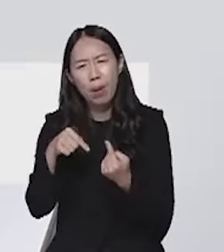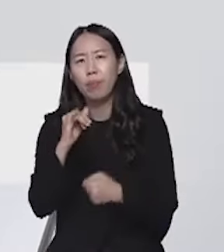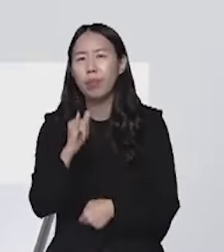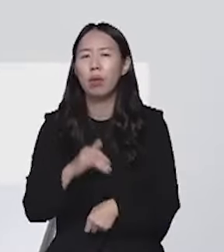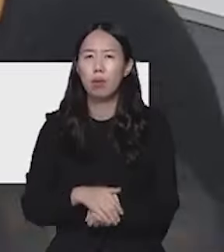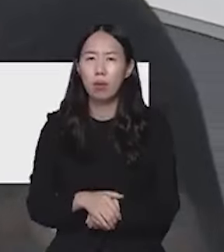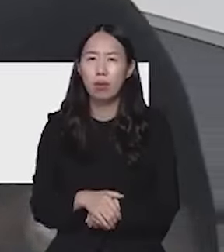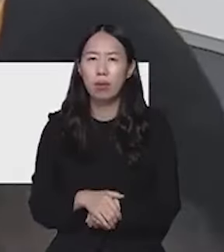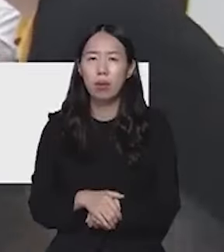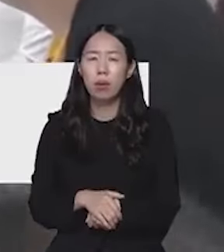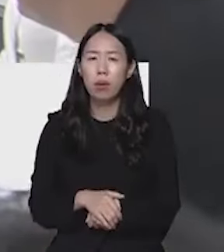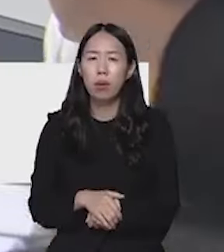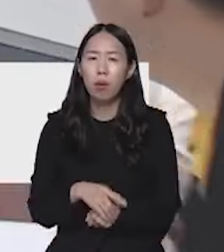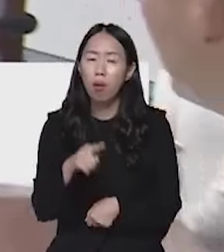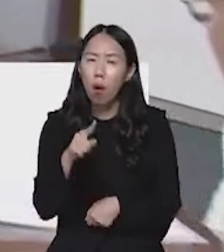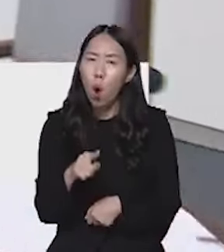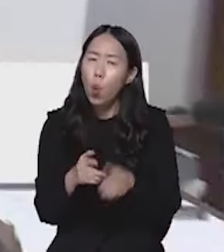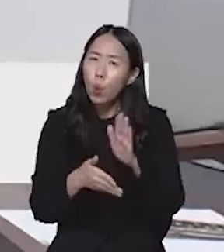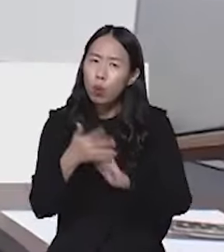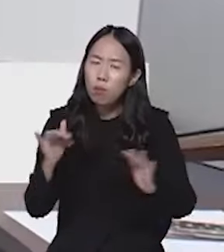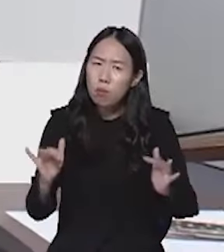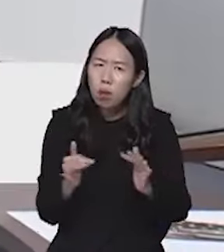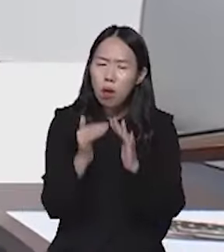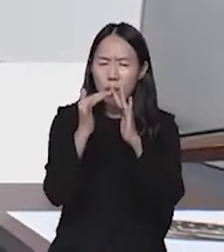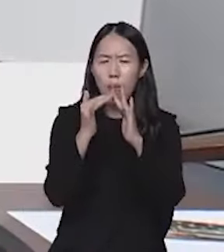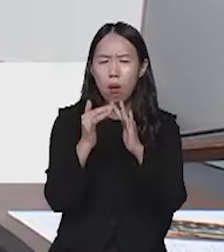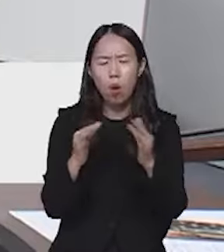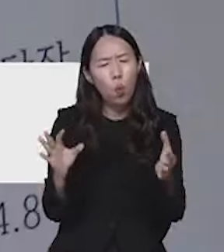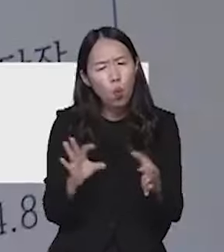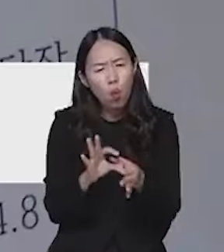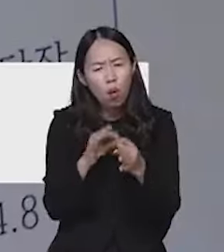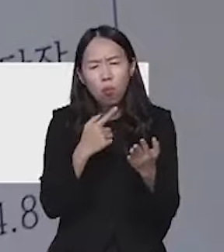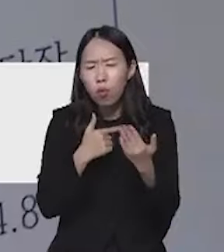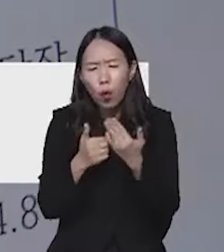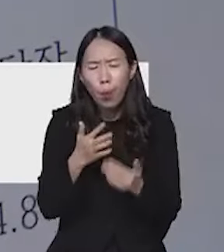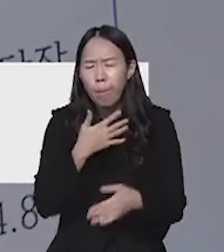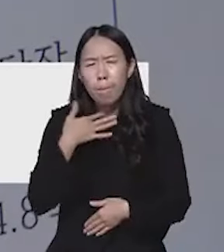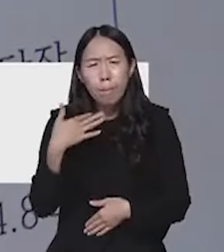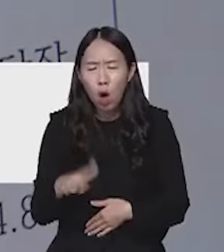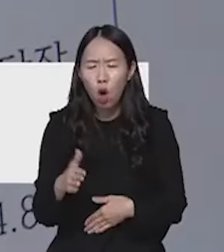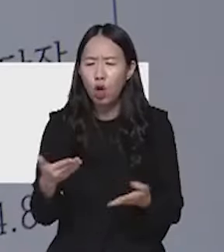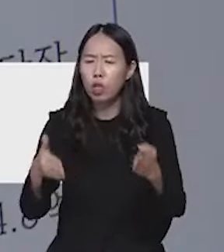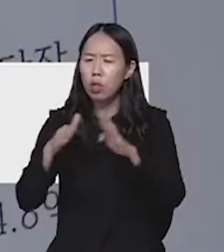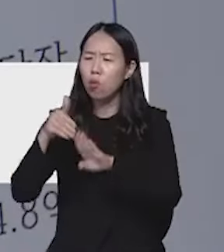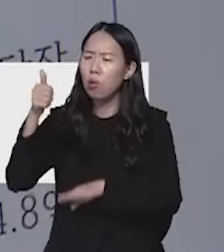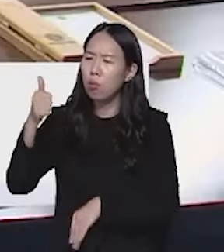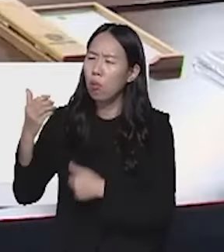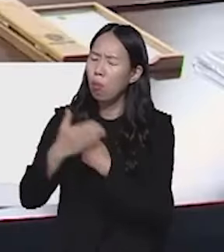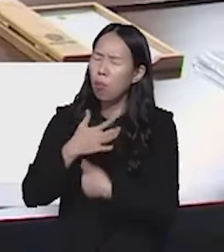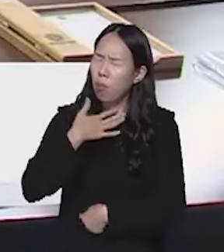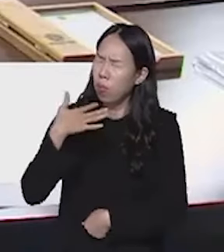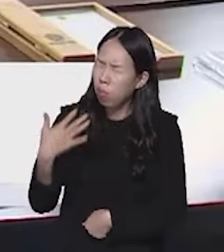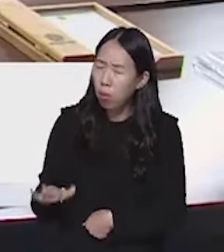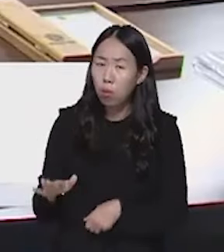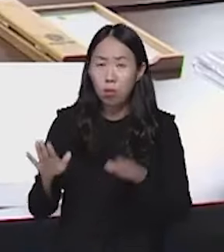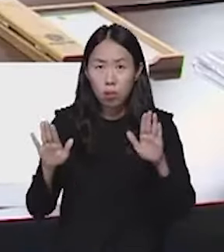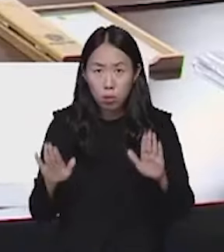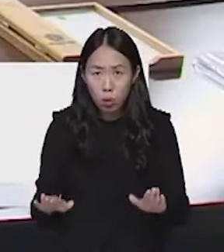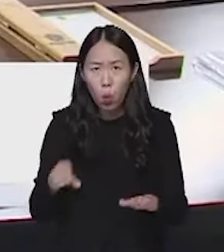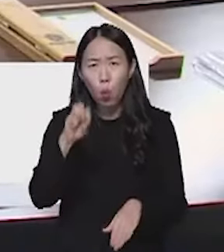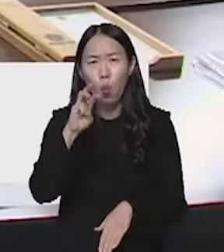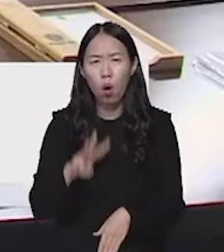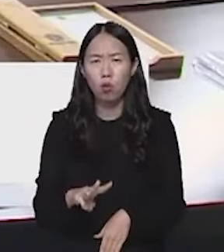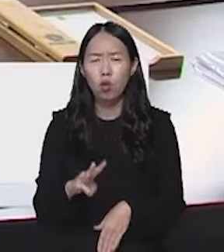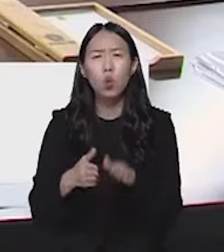인사청문특위 위원들은 도시개발 관련 경력이 전무하고 기관장 경험도 없는 김 후보자가 광주 최대